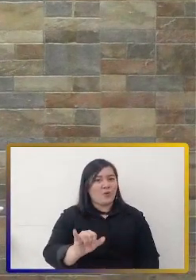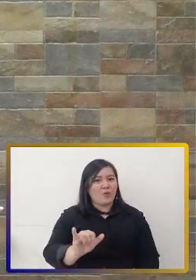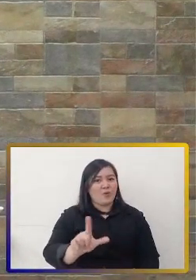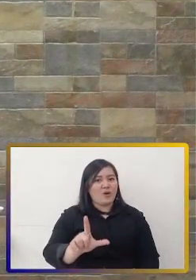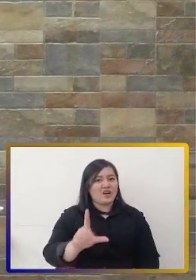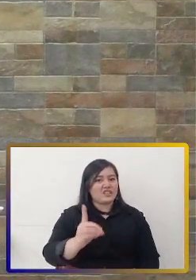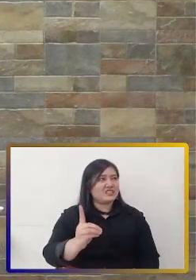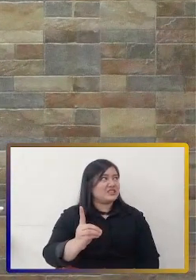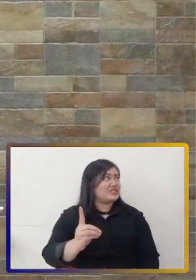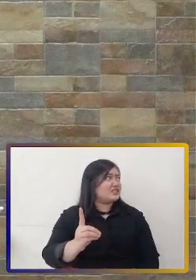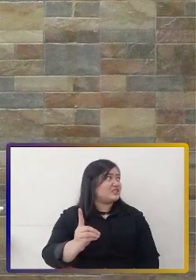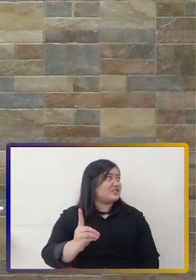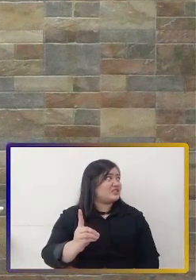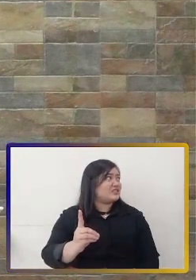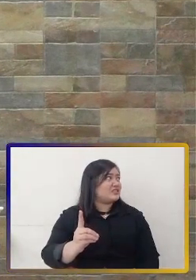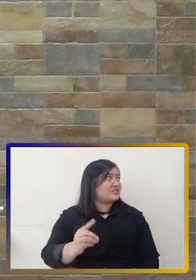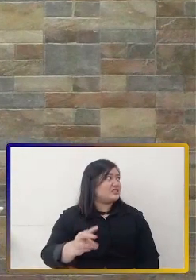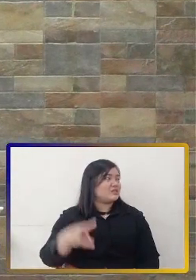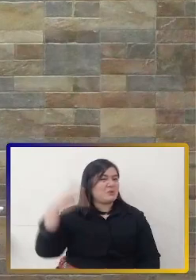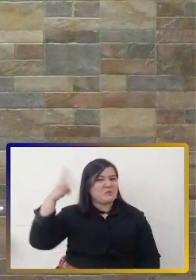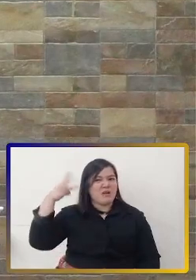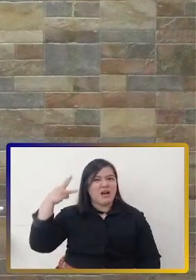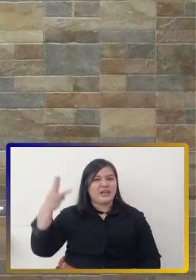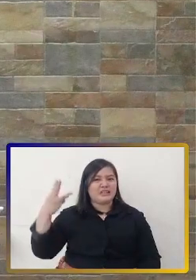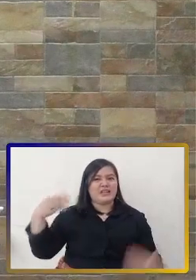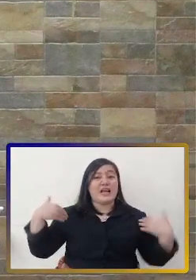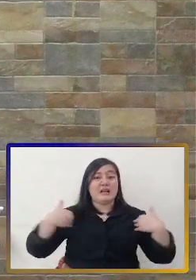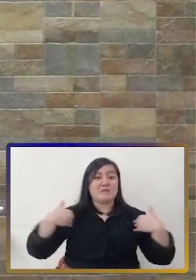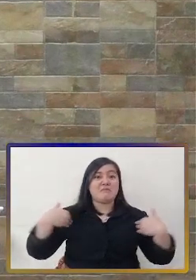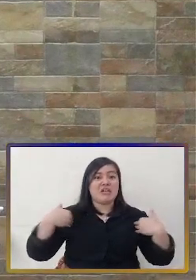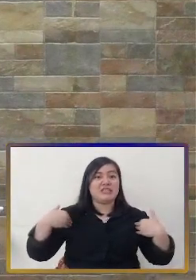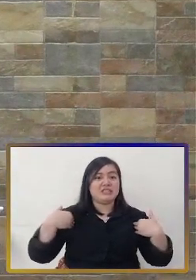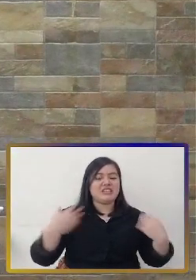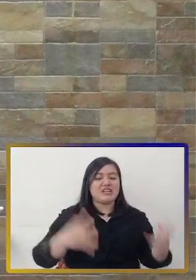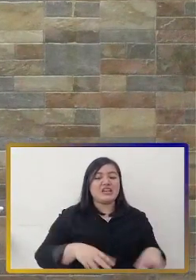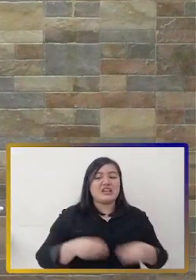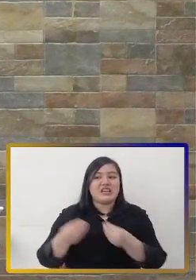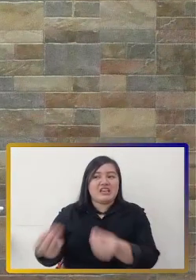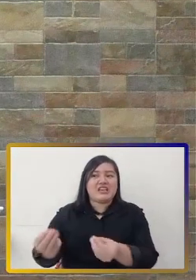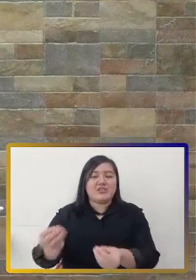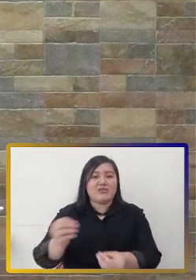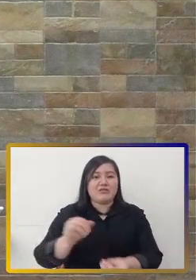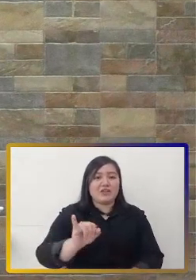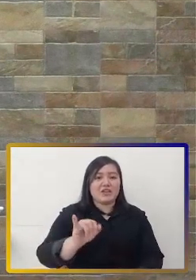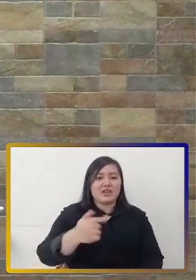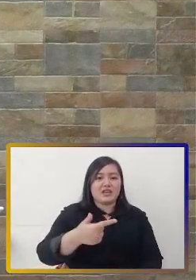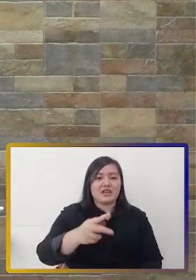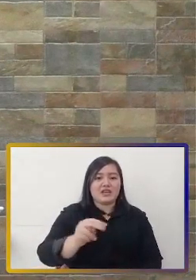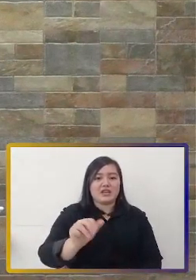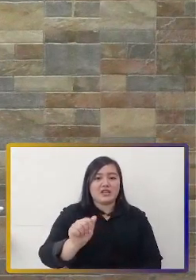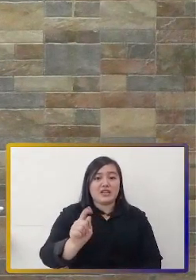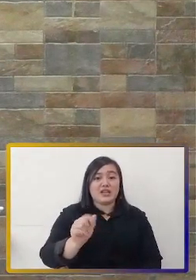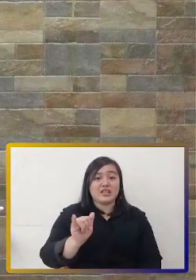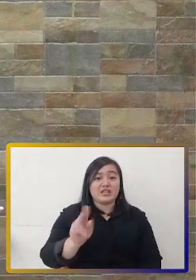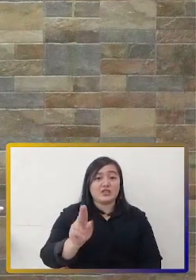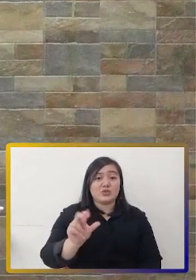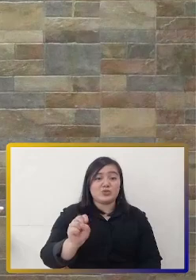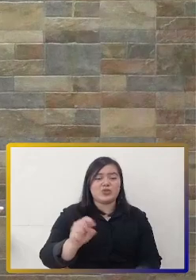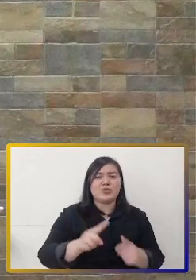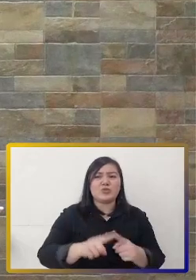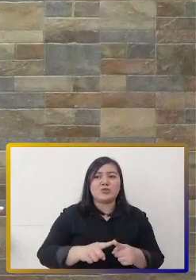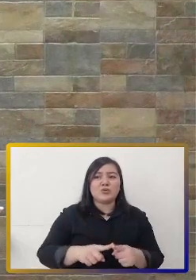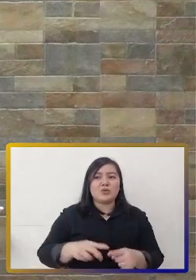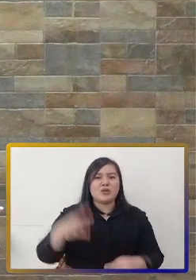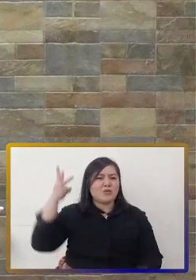klaseng martyrdom. So makikita po natin, ito ni si Ignatius dito mga kapatid, sinasabi rin po na as far